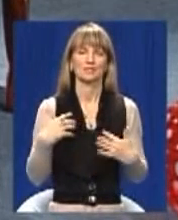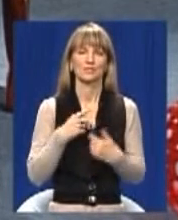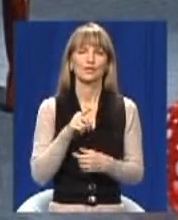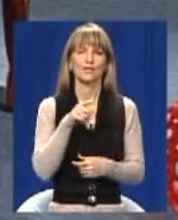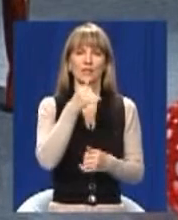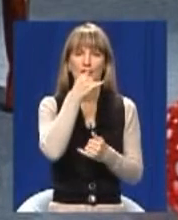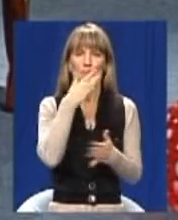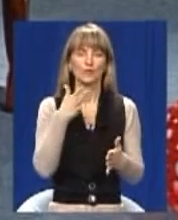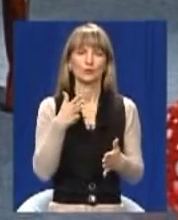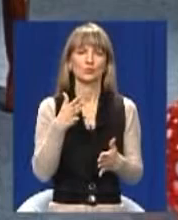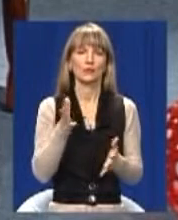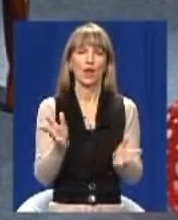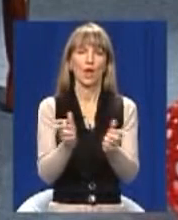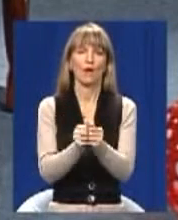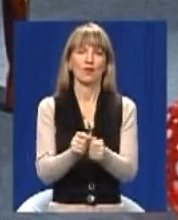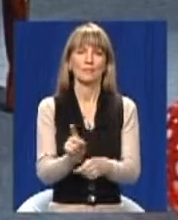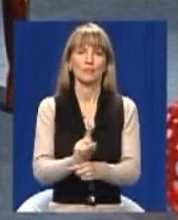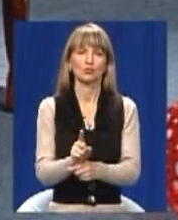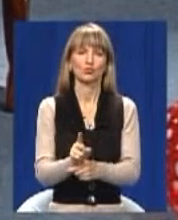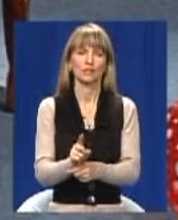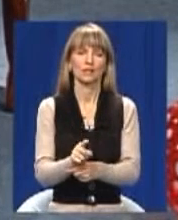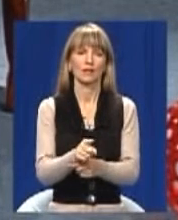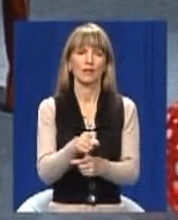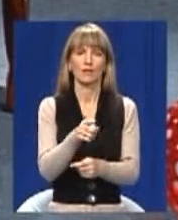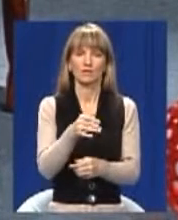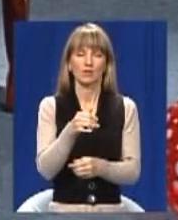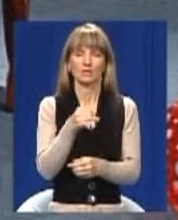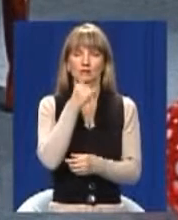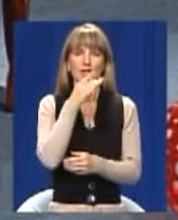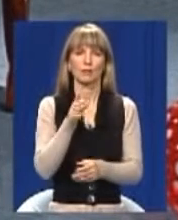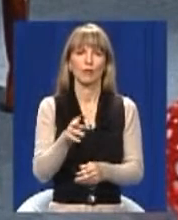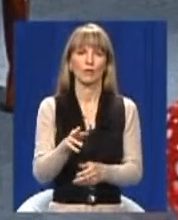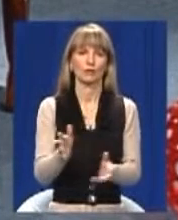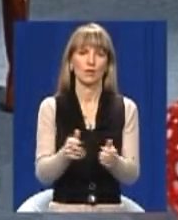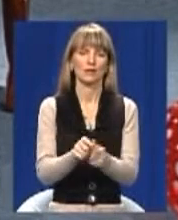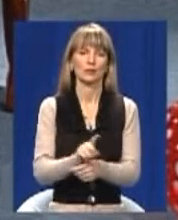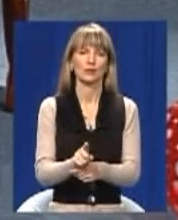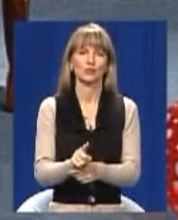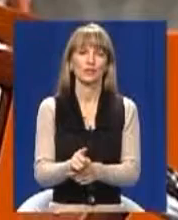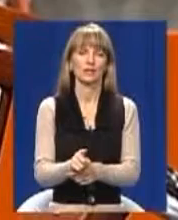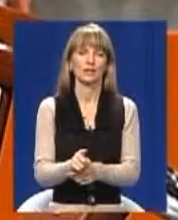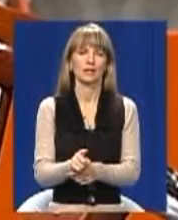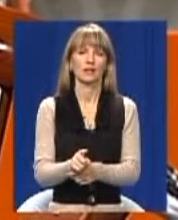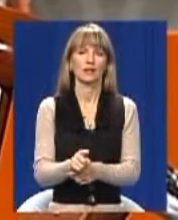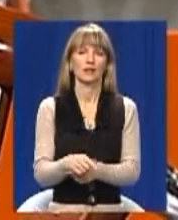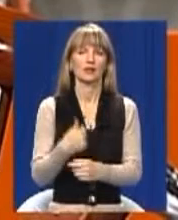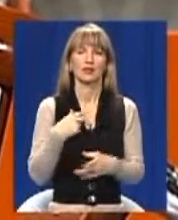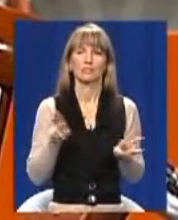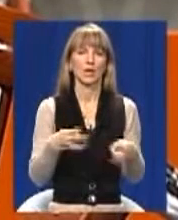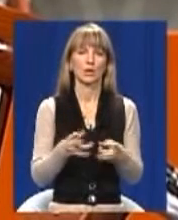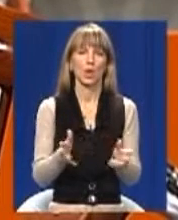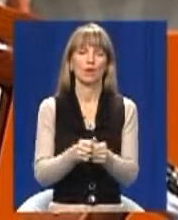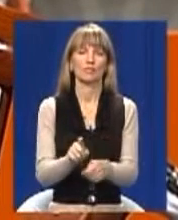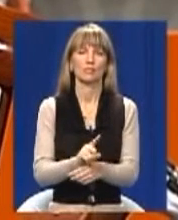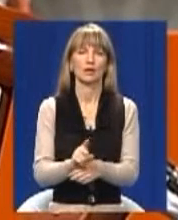що вони не можуть ловити мишей, адже ну, вони не мисливські ці котики, чи як? А нам не потрібно ловити мишей.